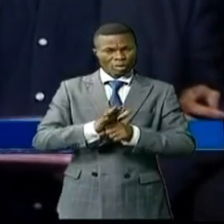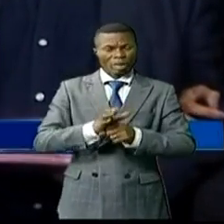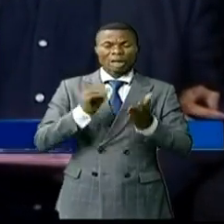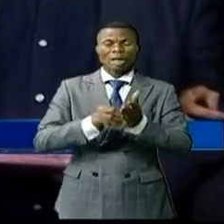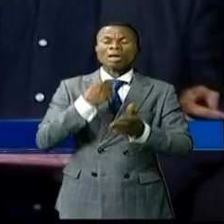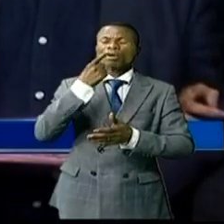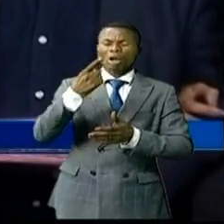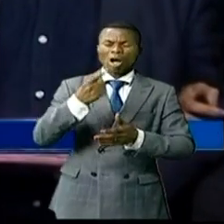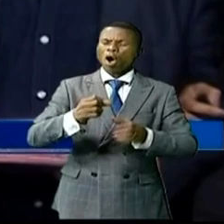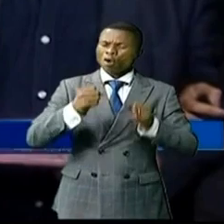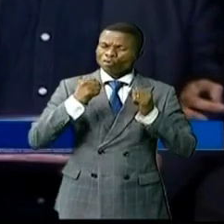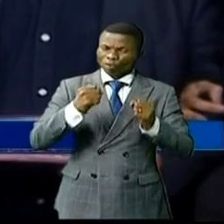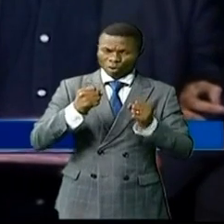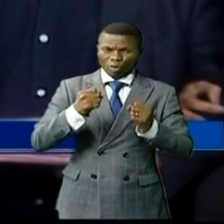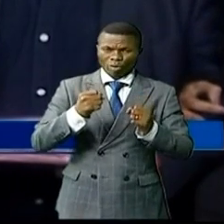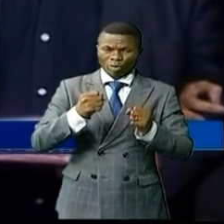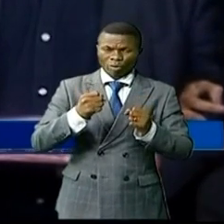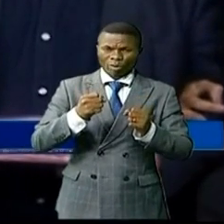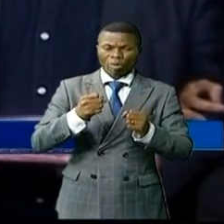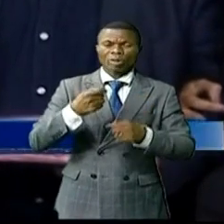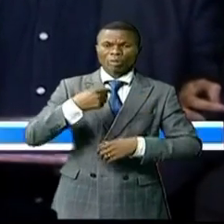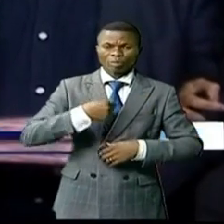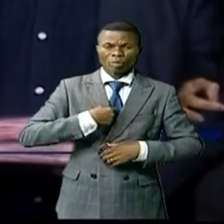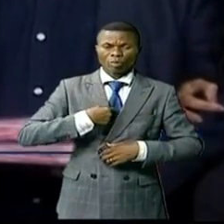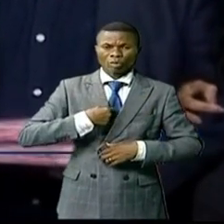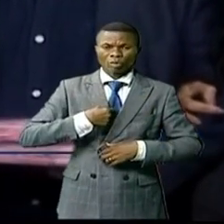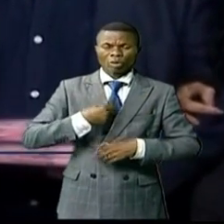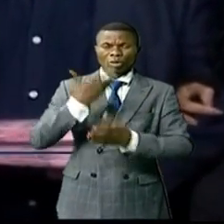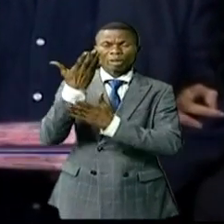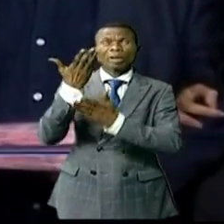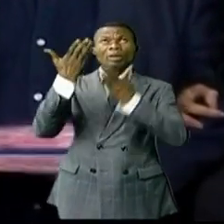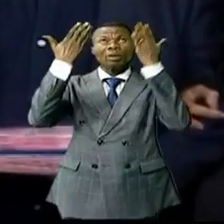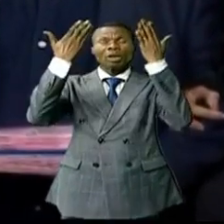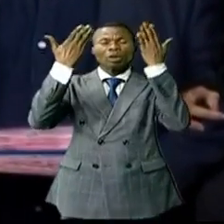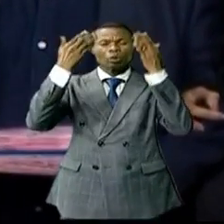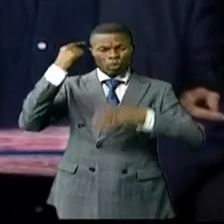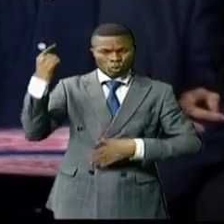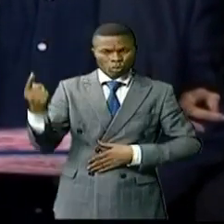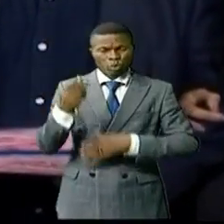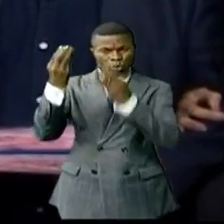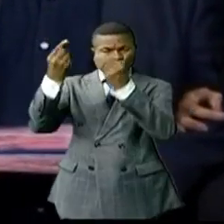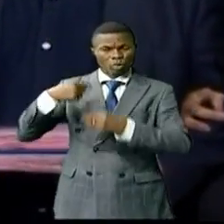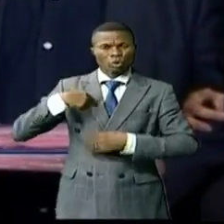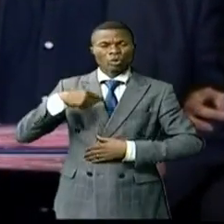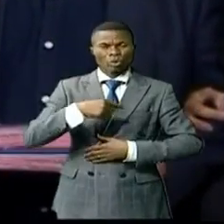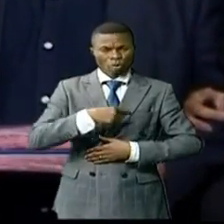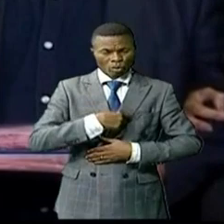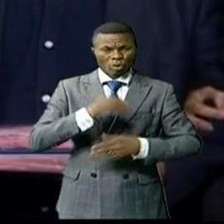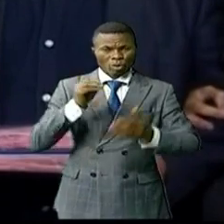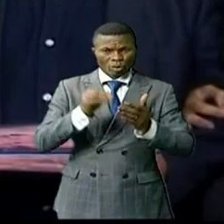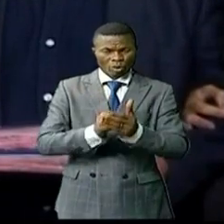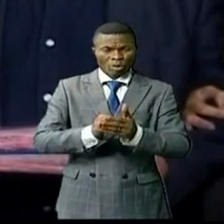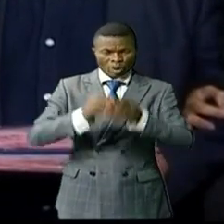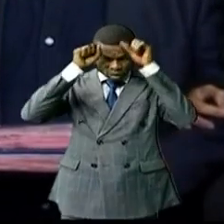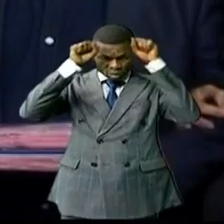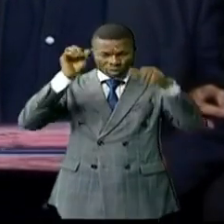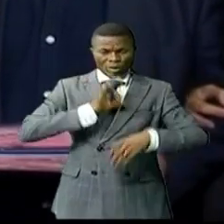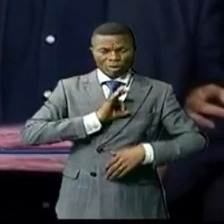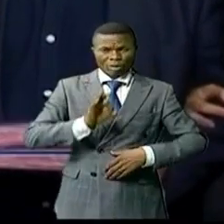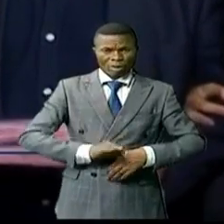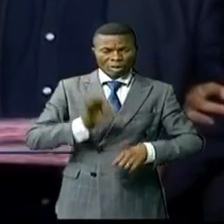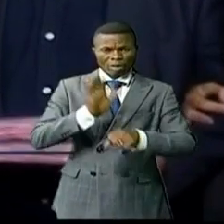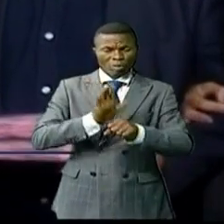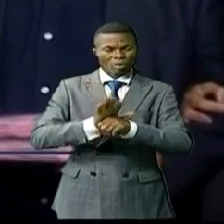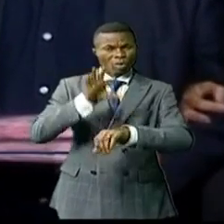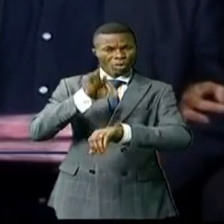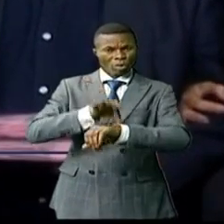avec insistance que je prie toujours le bon Dieu qu'il donne encore au chef de l'État beaucoup